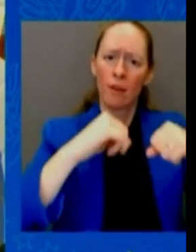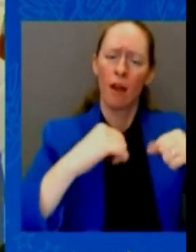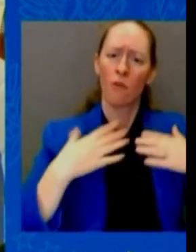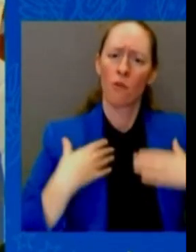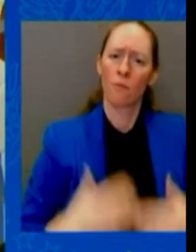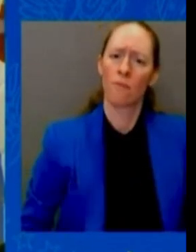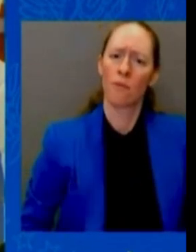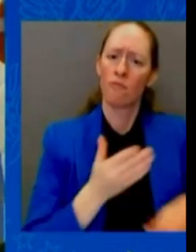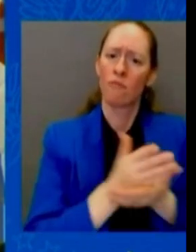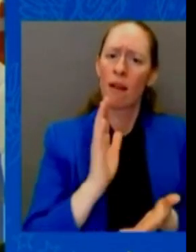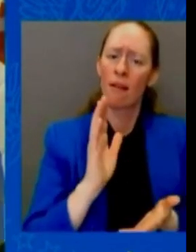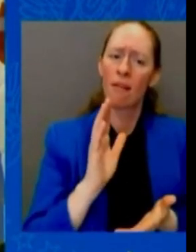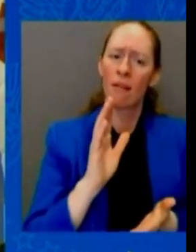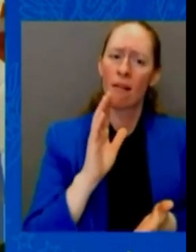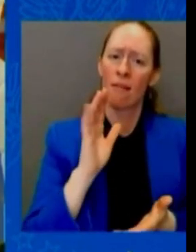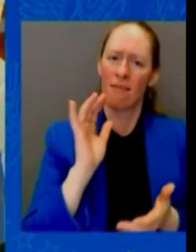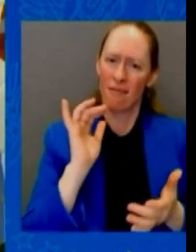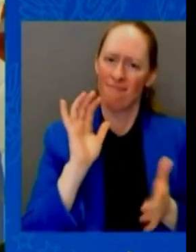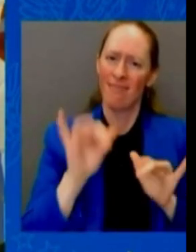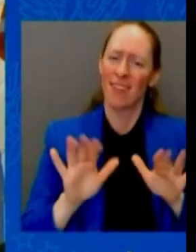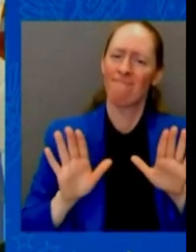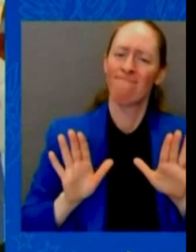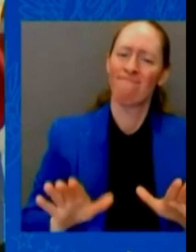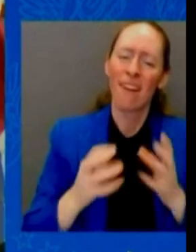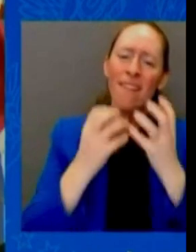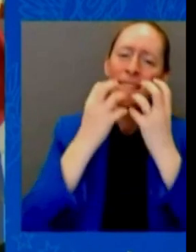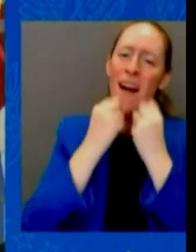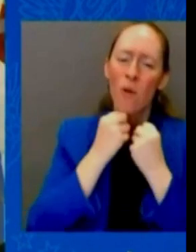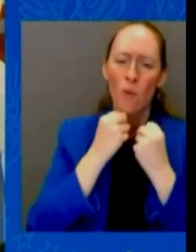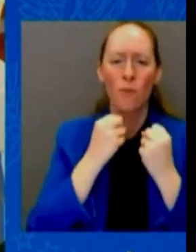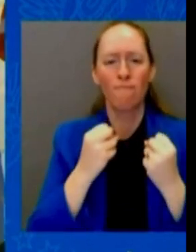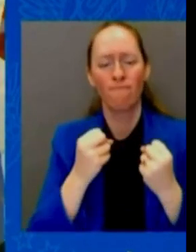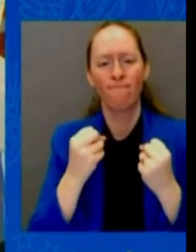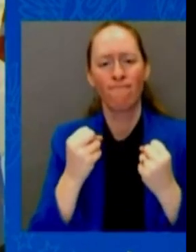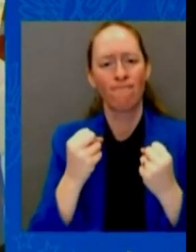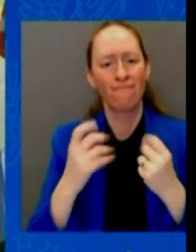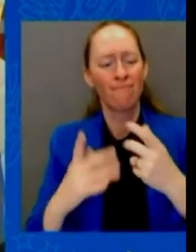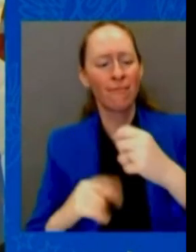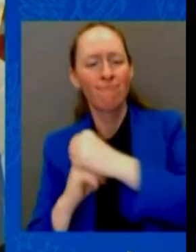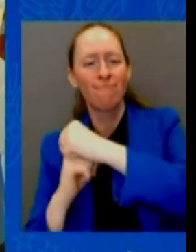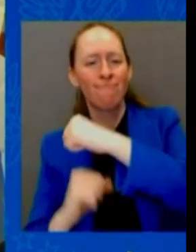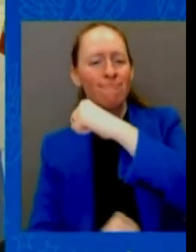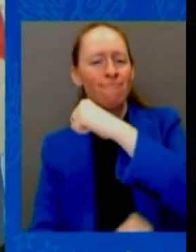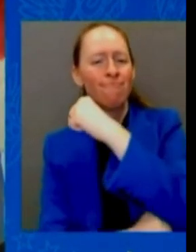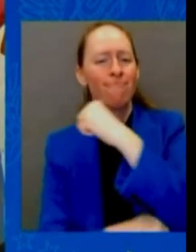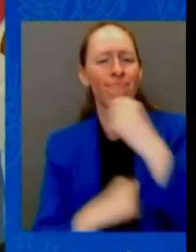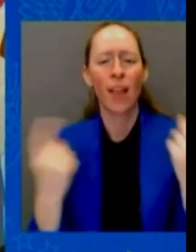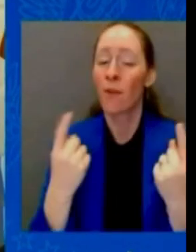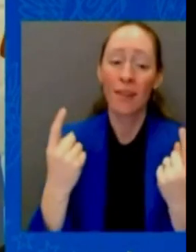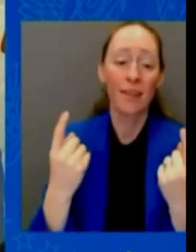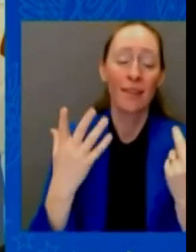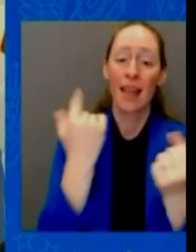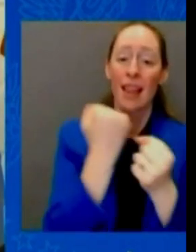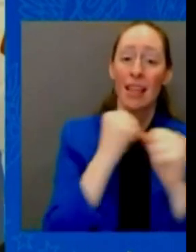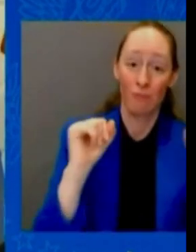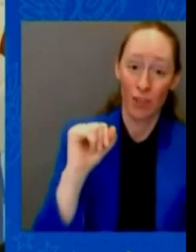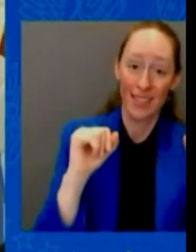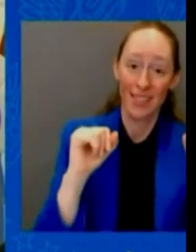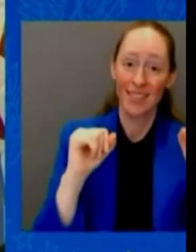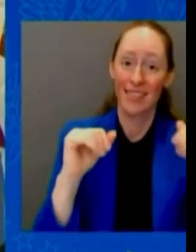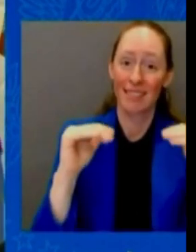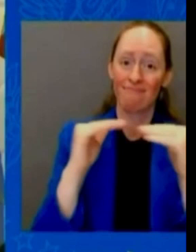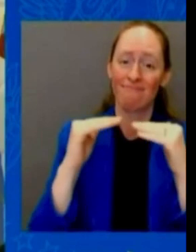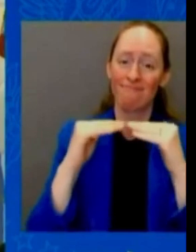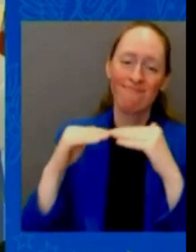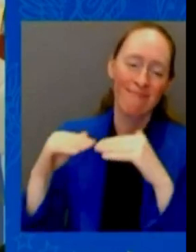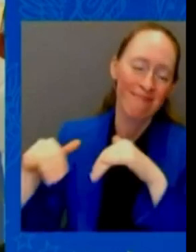a shared commitment to liberty and justice for all. Liberté, égalité, fraternité. La